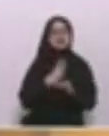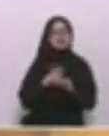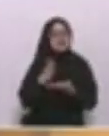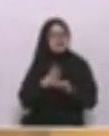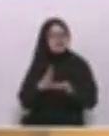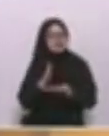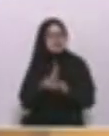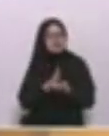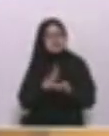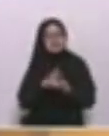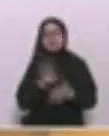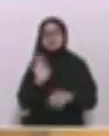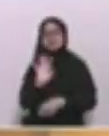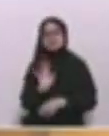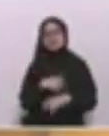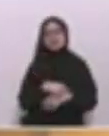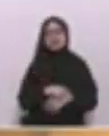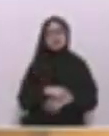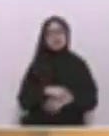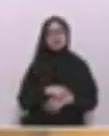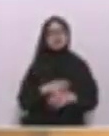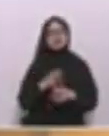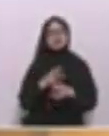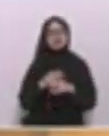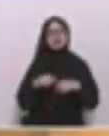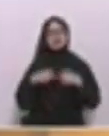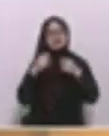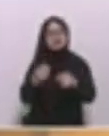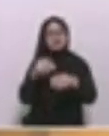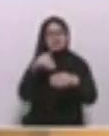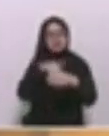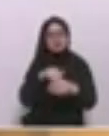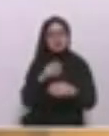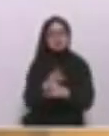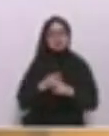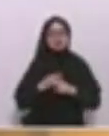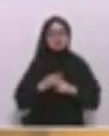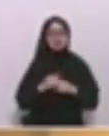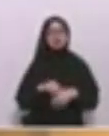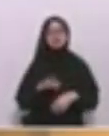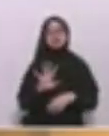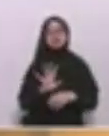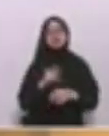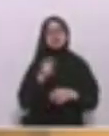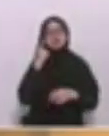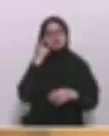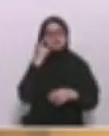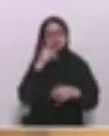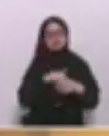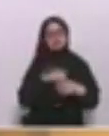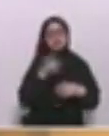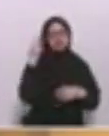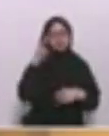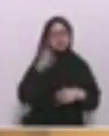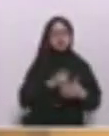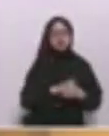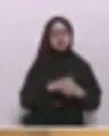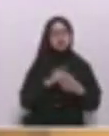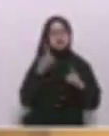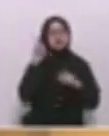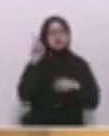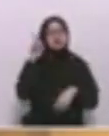bantu bantu full dan jangan dalam bentuk simpan pinjam ini dalam rangka untuk menumbuh kembangkan UMKM kita 1000